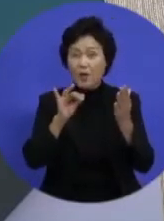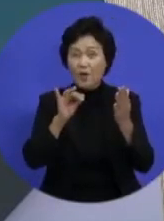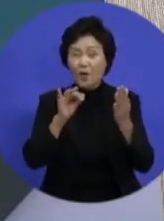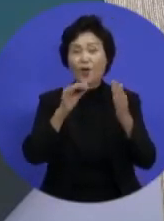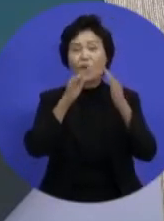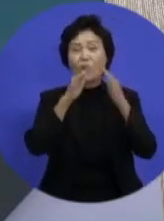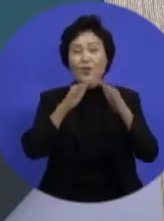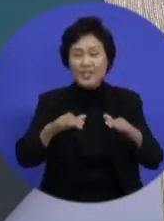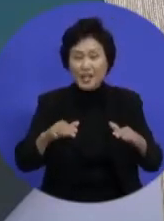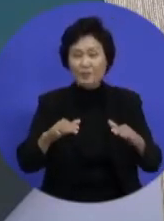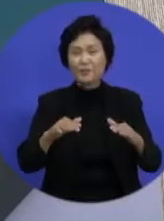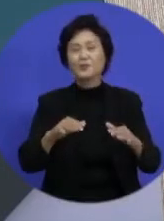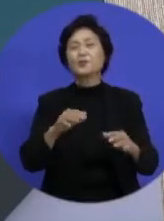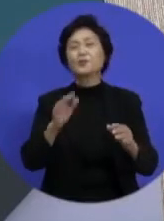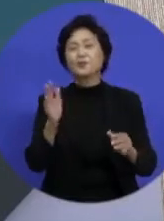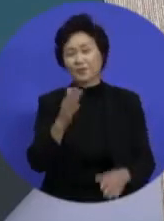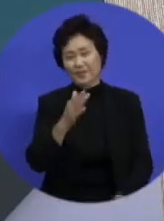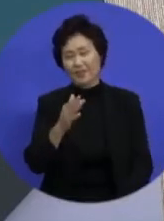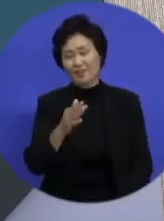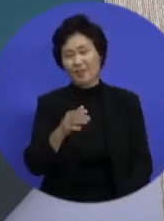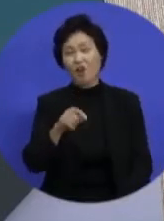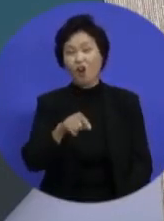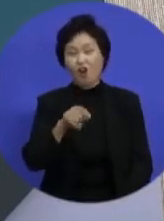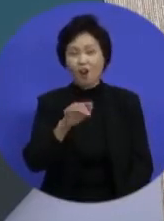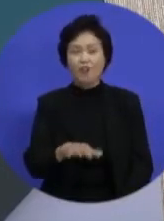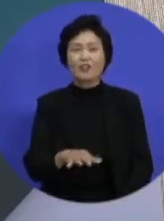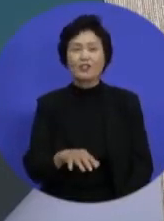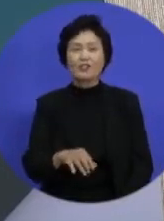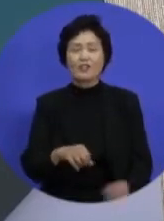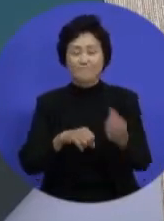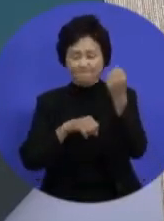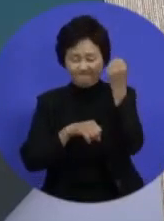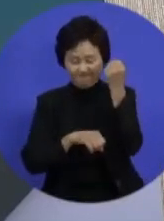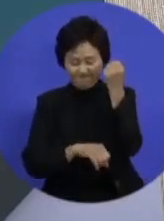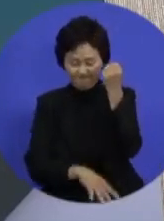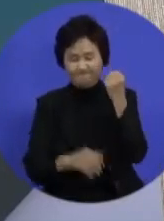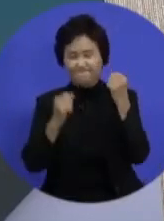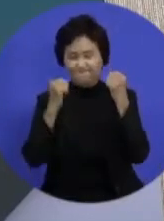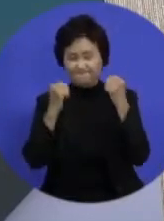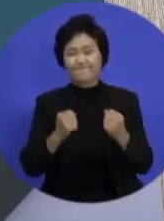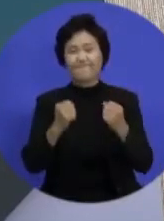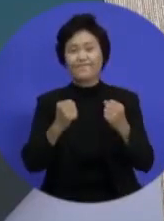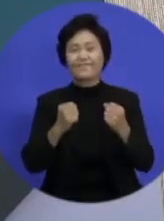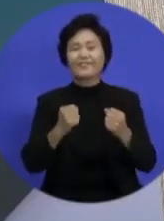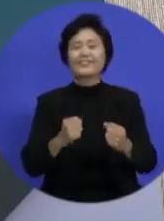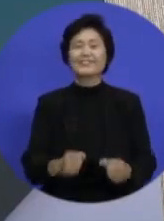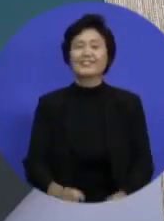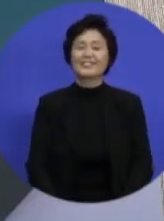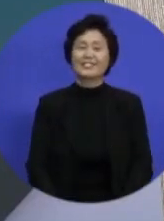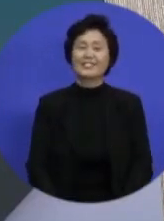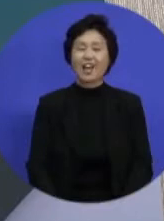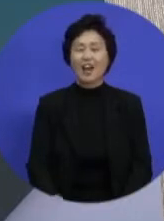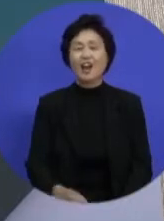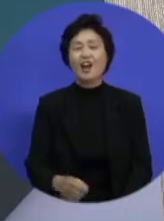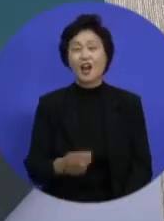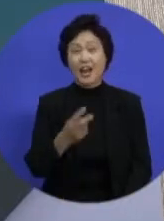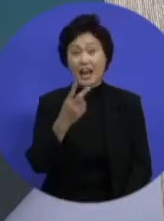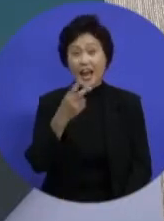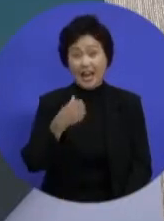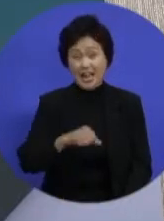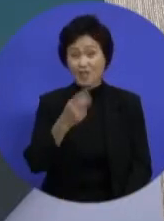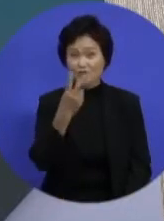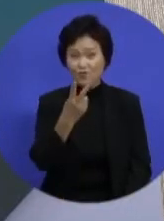아예 이제 여기에 아주 뿌리를 깊이 내린 이게 연구 중심의 이제 것들을 잘 습득한 두 아들들이죠.